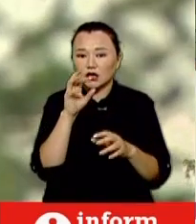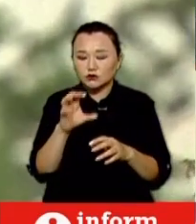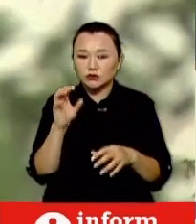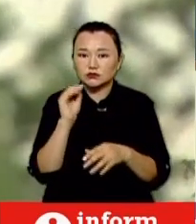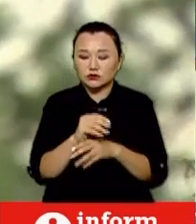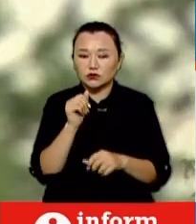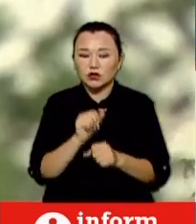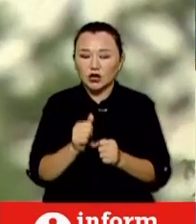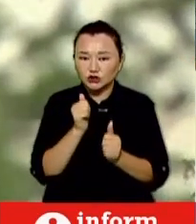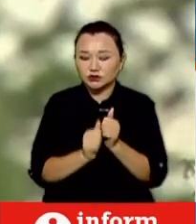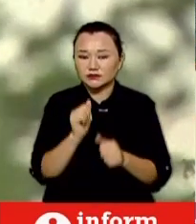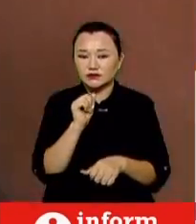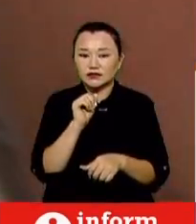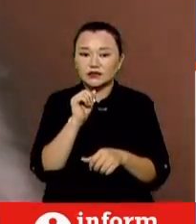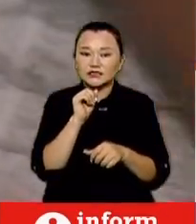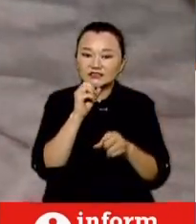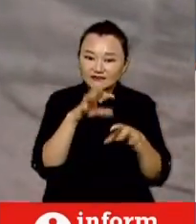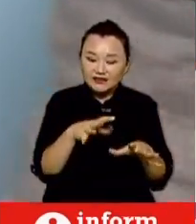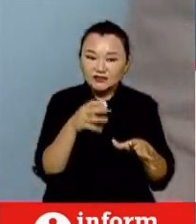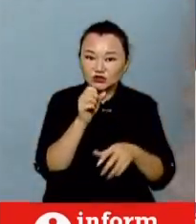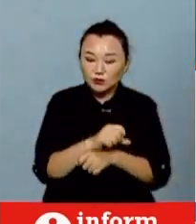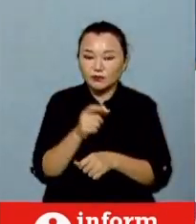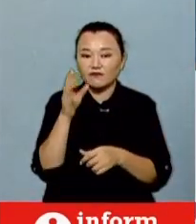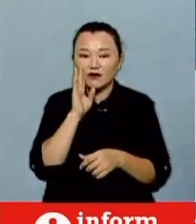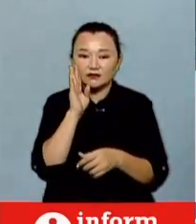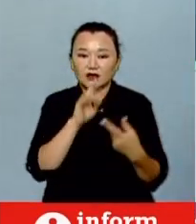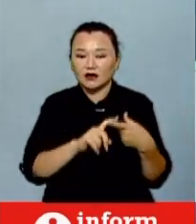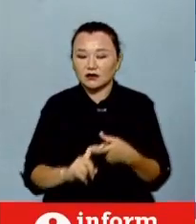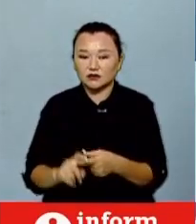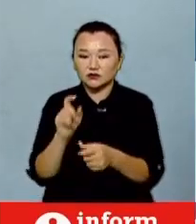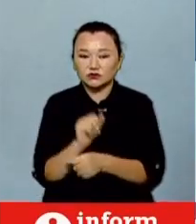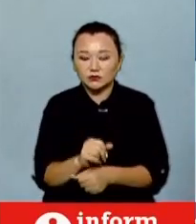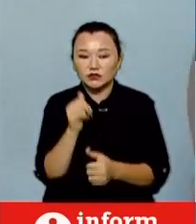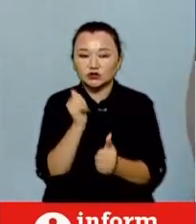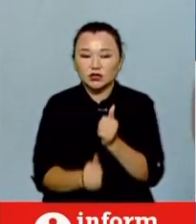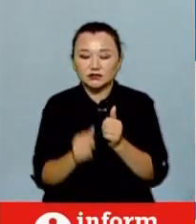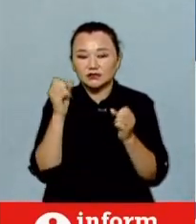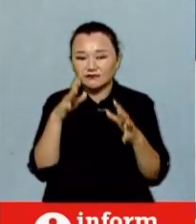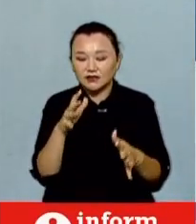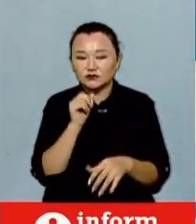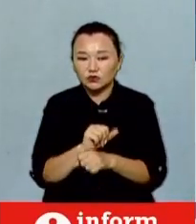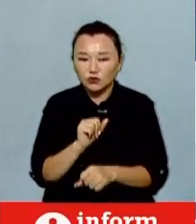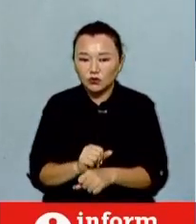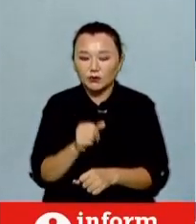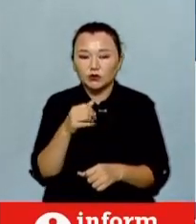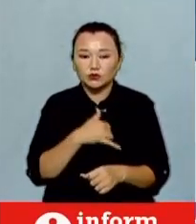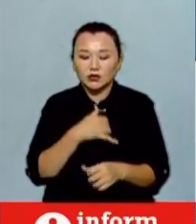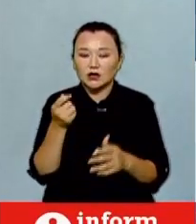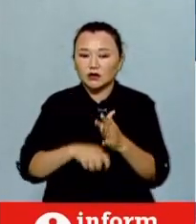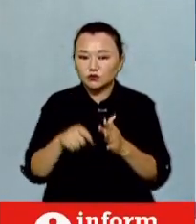светом прекращается и подача воды. В этом году у нас очень часто перебои со светом. То у нас